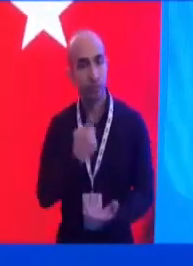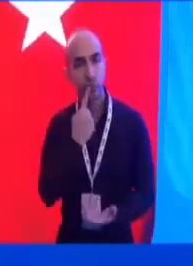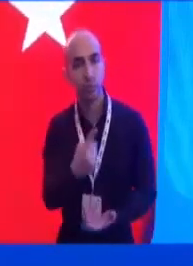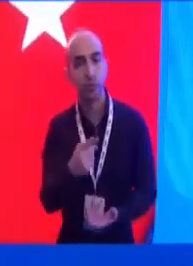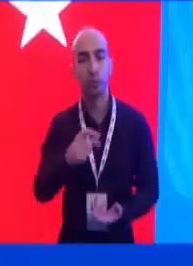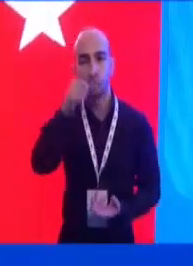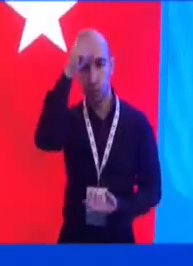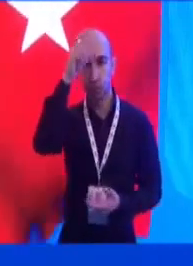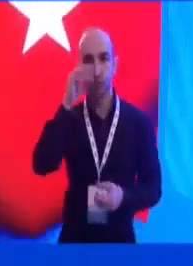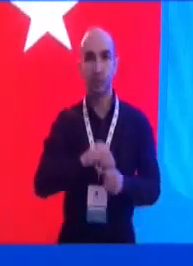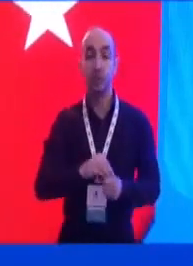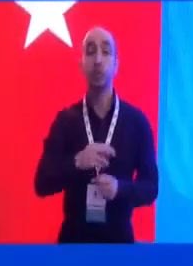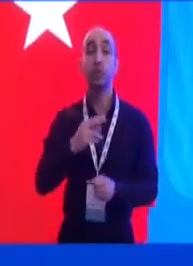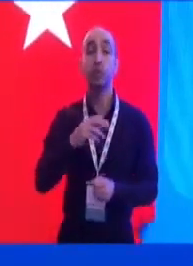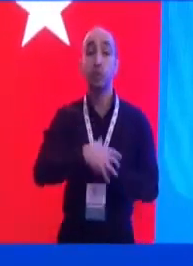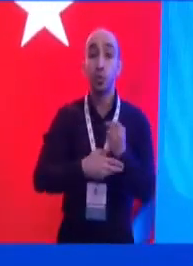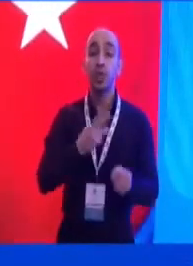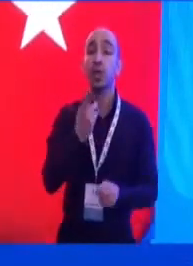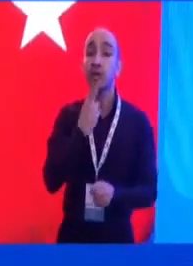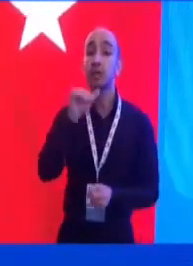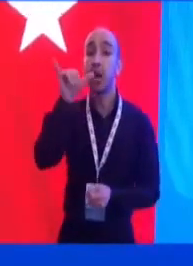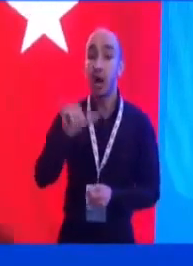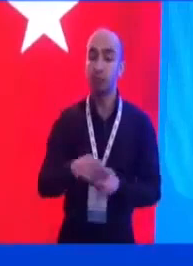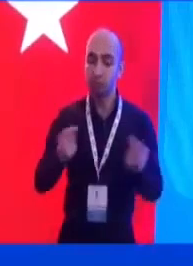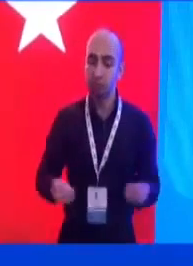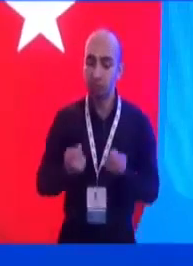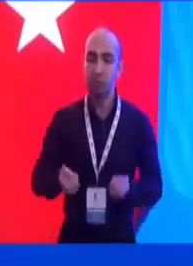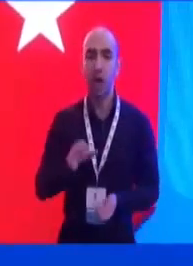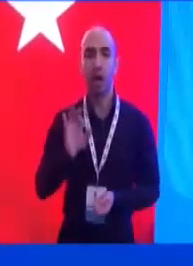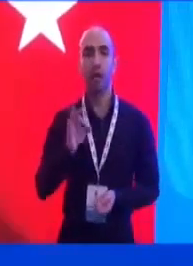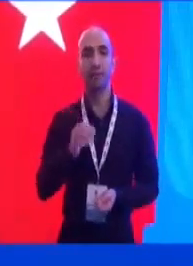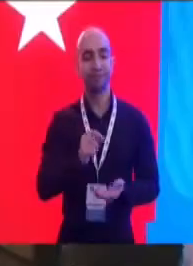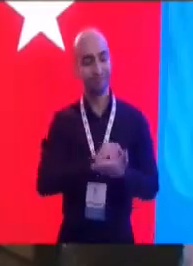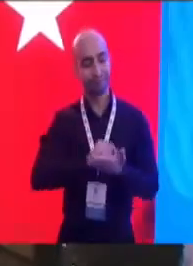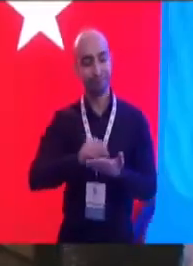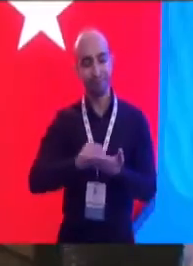ülkemiz dünya kadın hakları mücadelesine altın bir sayfayı yazdı.